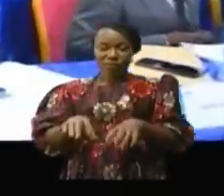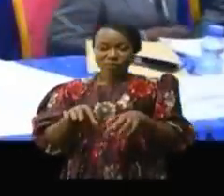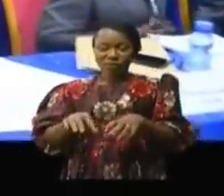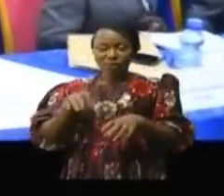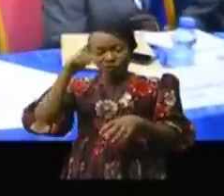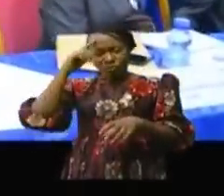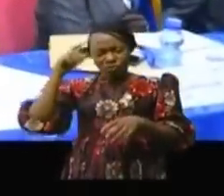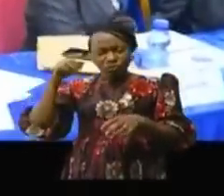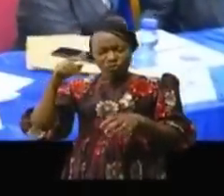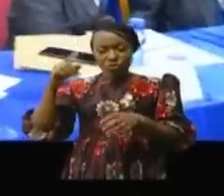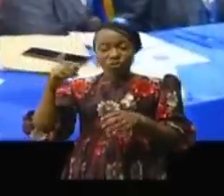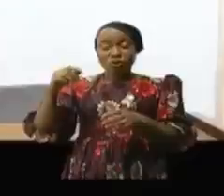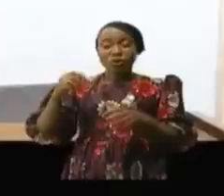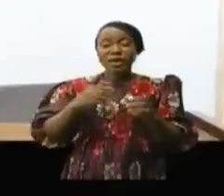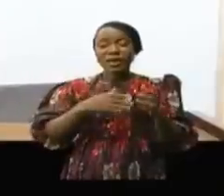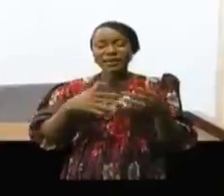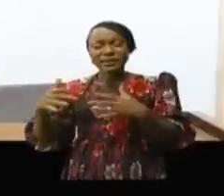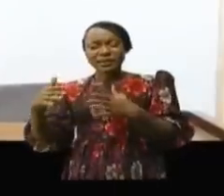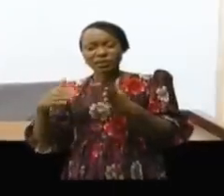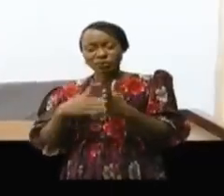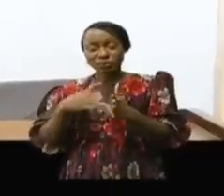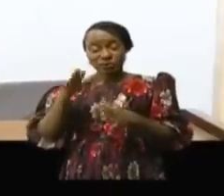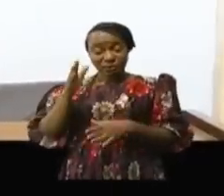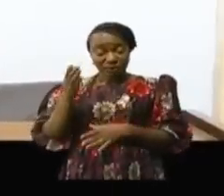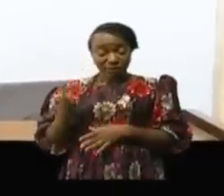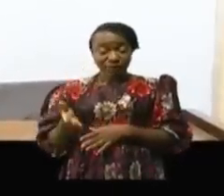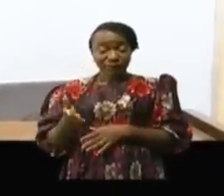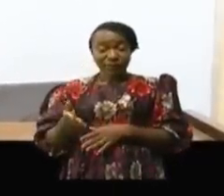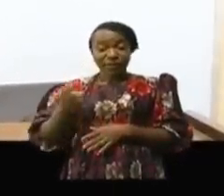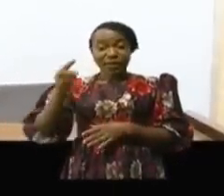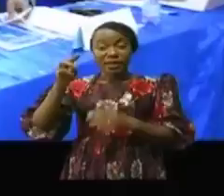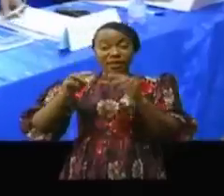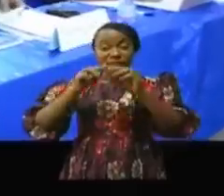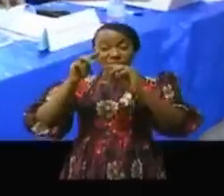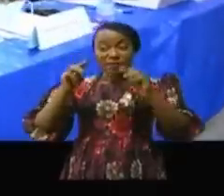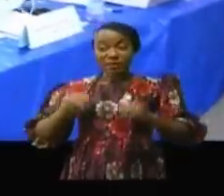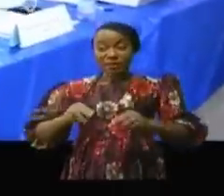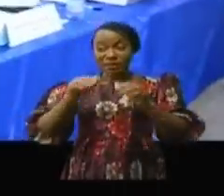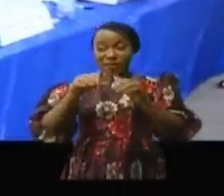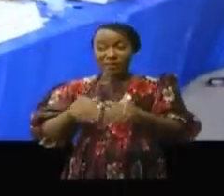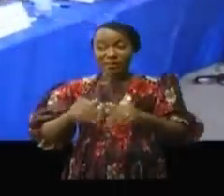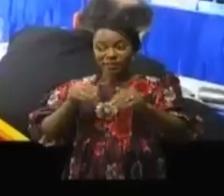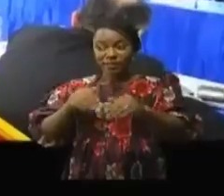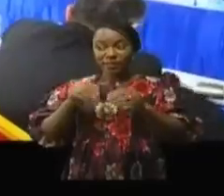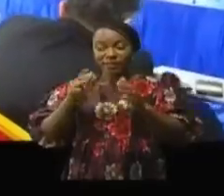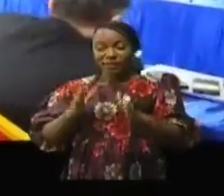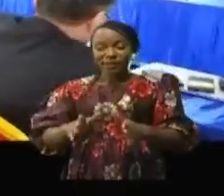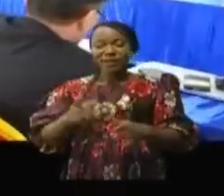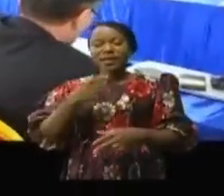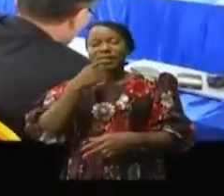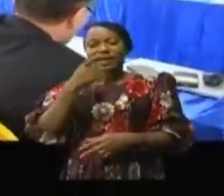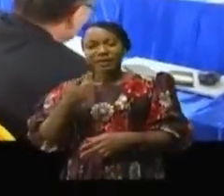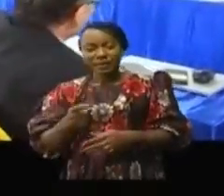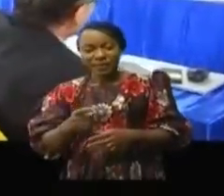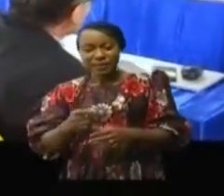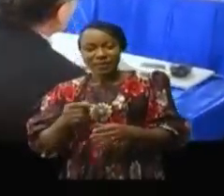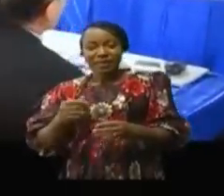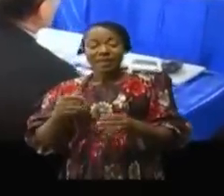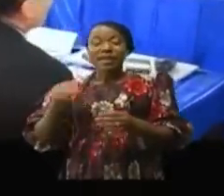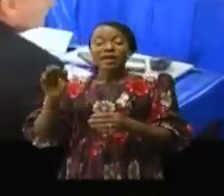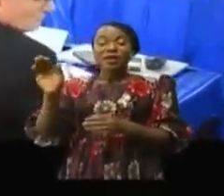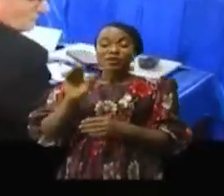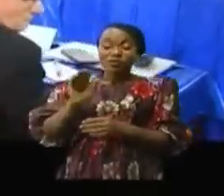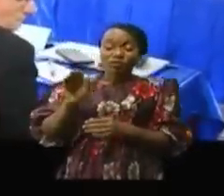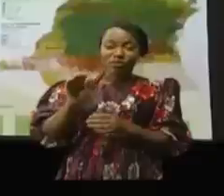ce phénomène, le ministère de l'Agriculture a mis sur pied le programme d'appui à la mise en valeur des zones de forêts et savanes dégradées.